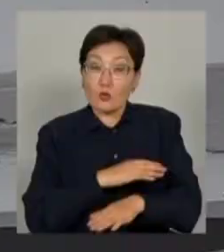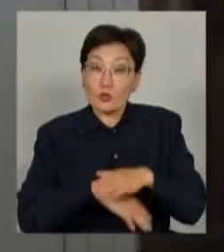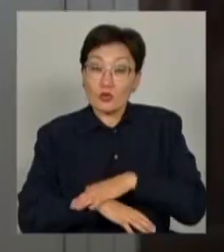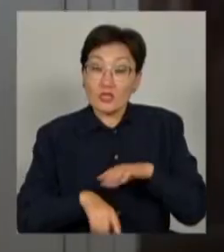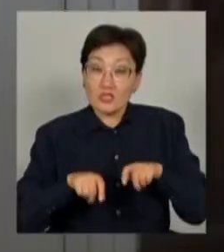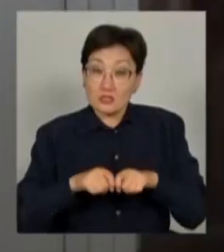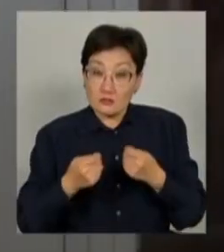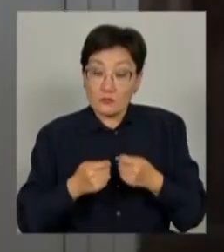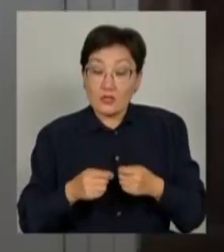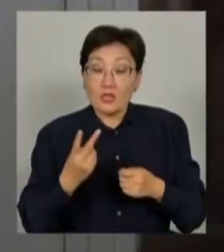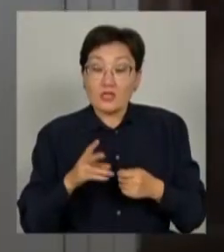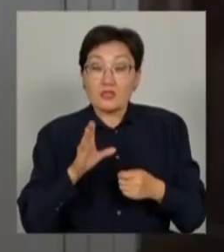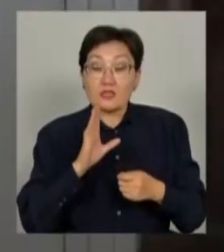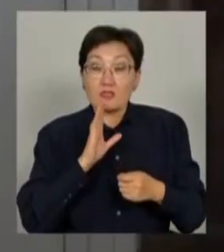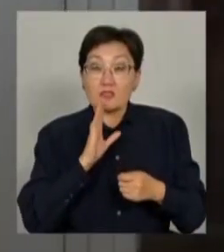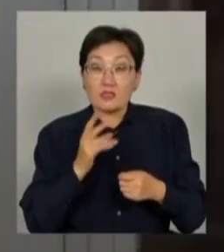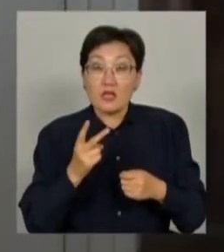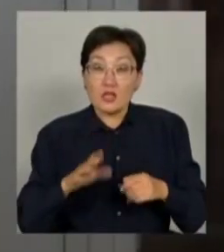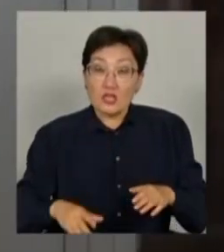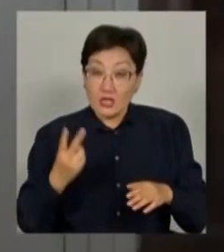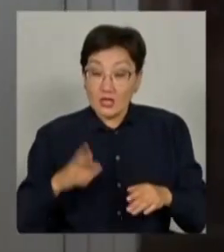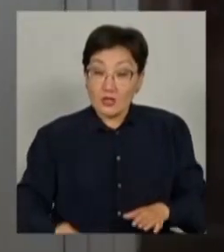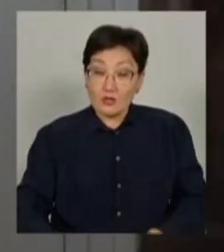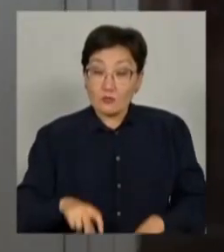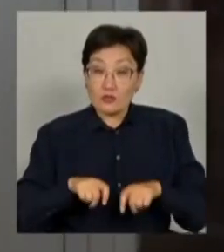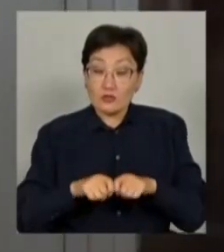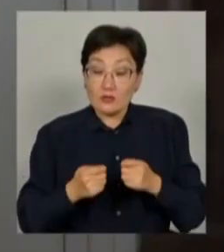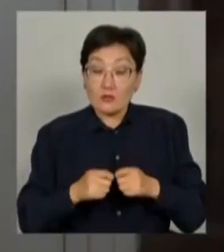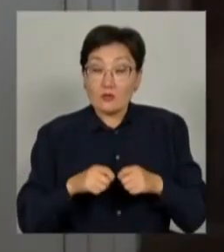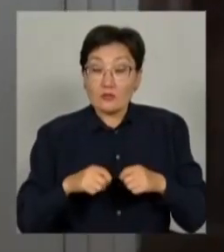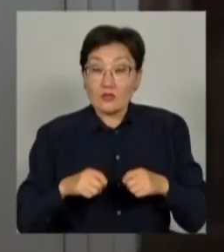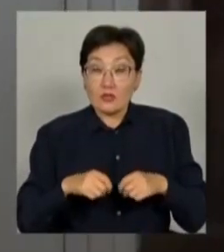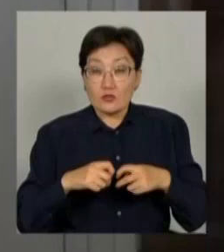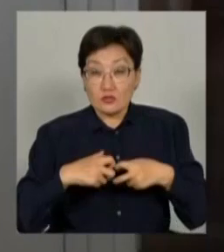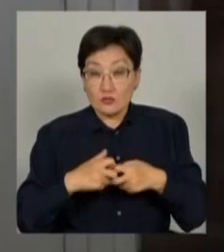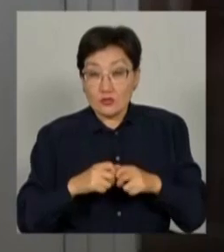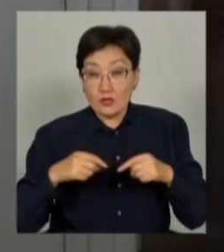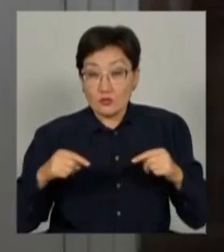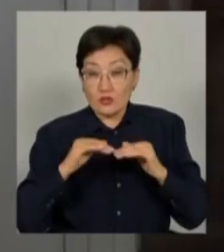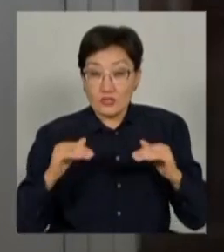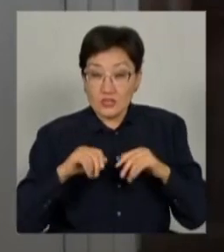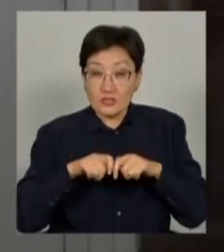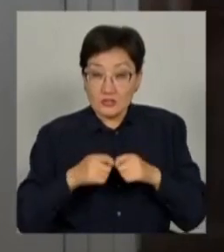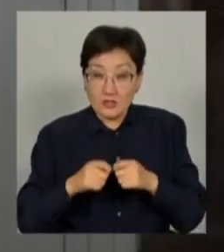қызда 2 аяғы бірдей сынған, сүйектері әртүрлі деңгейде,